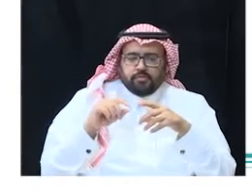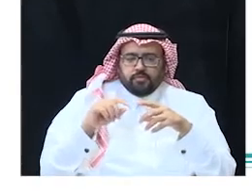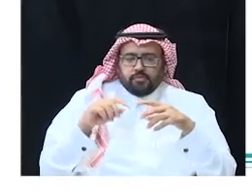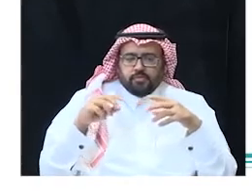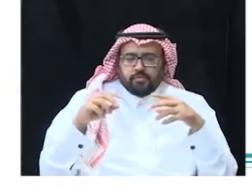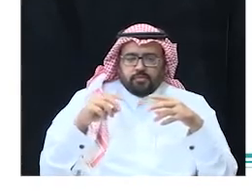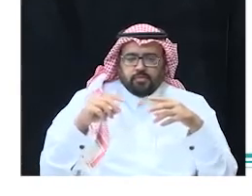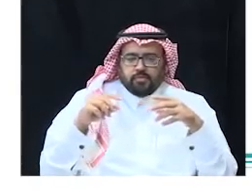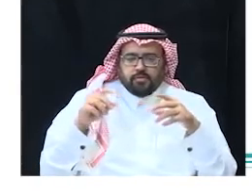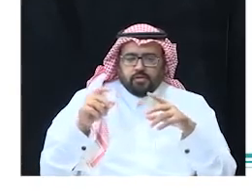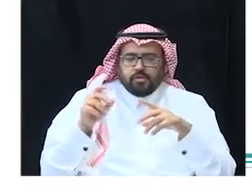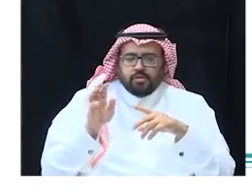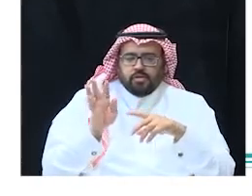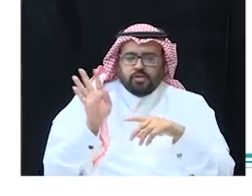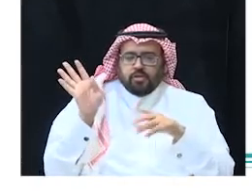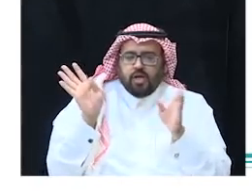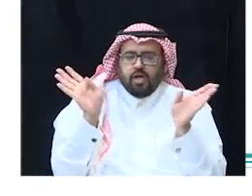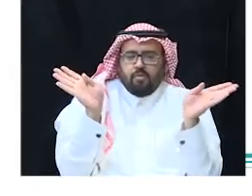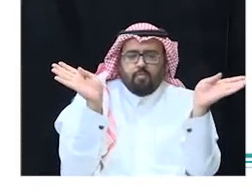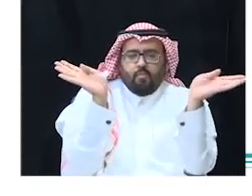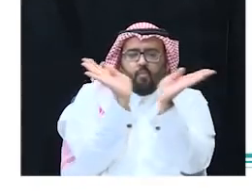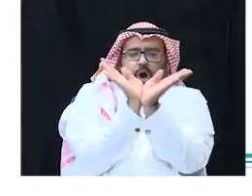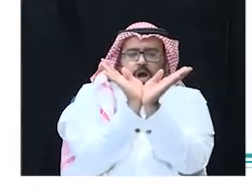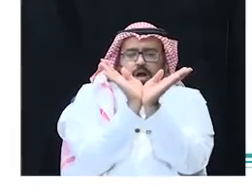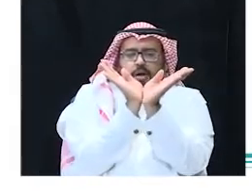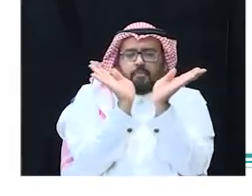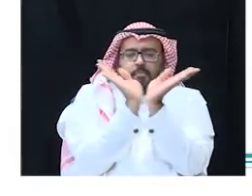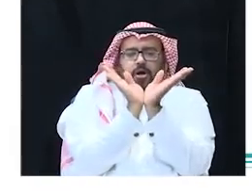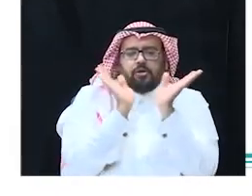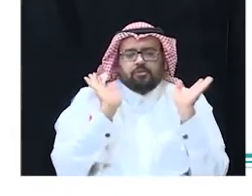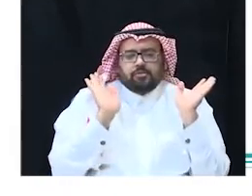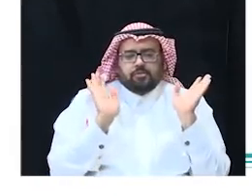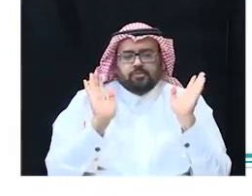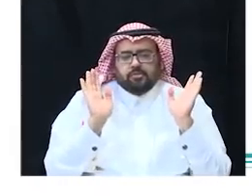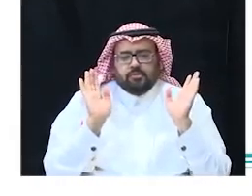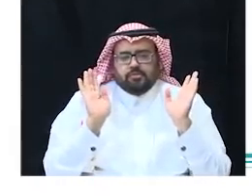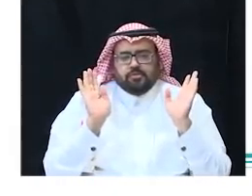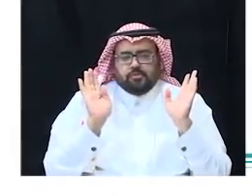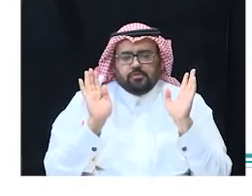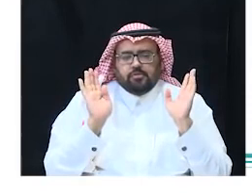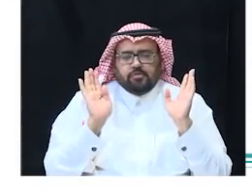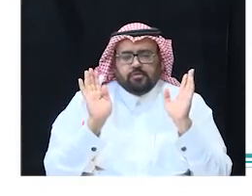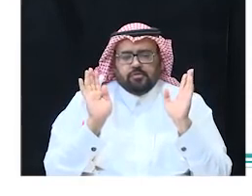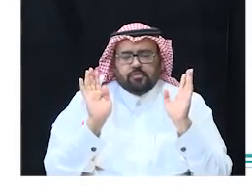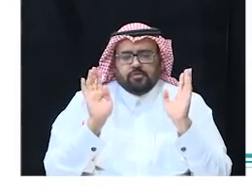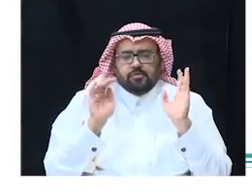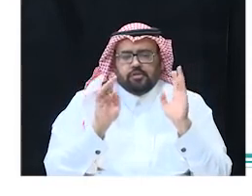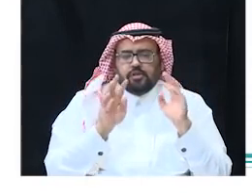كيف يعني؟ بالطريقة هذه، عندنا مغناطيسان،